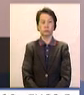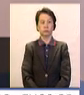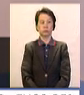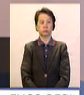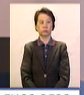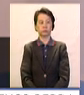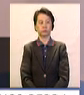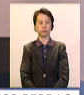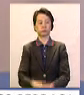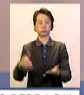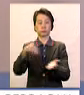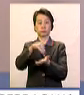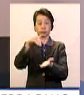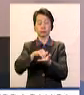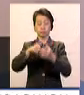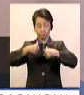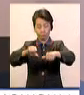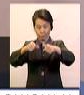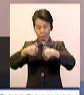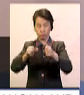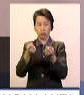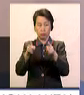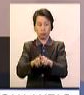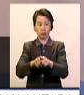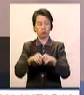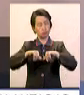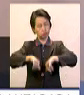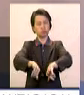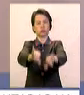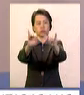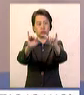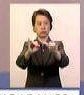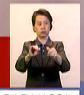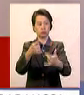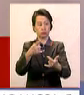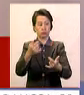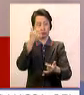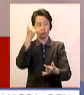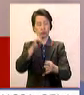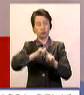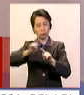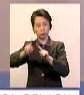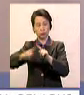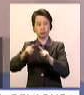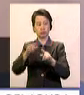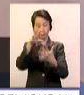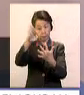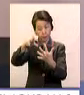Terapi autisme merupakan satu proses yang berlaku secara berterusan. Beberapa usah bimbang kerana pelbagai